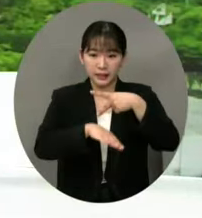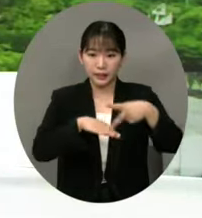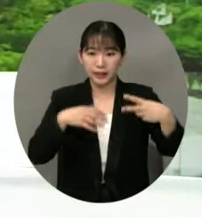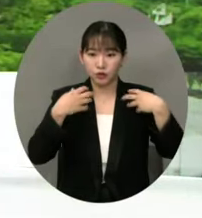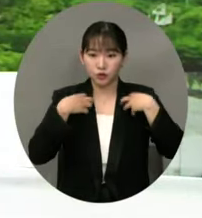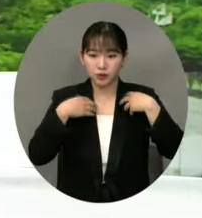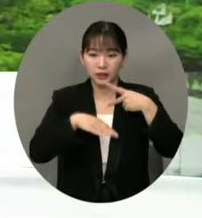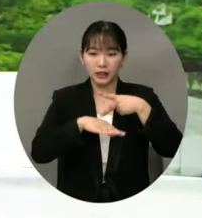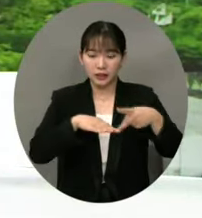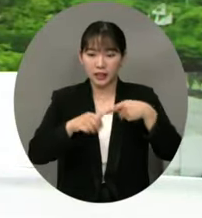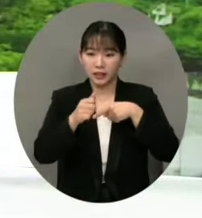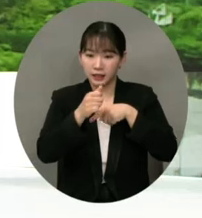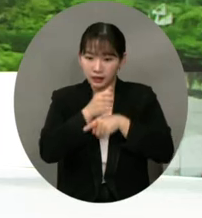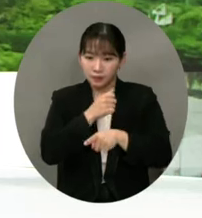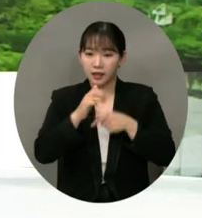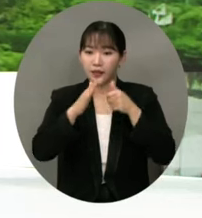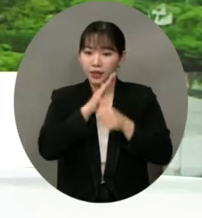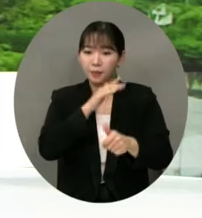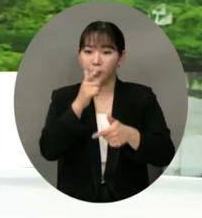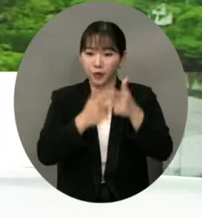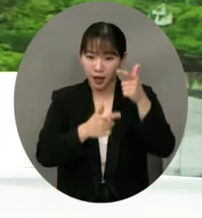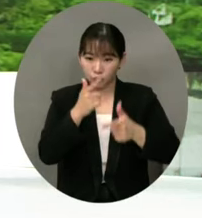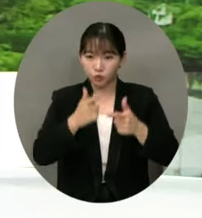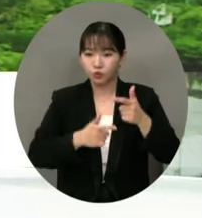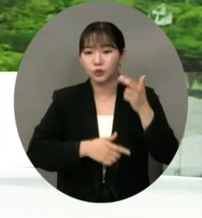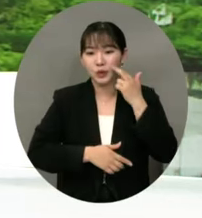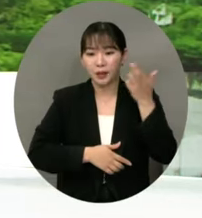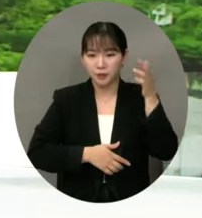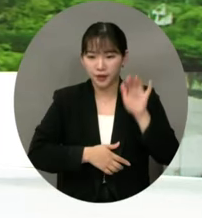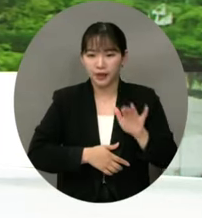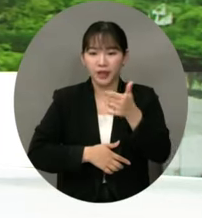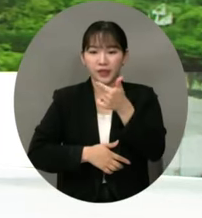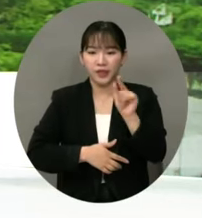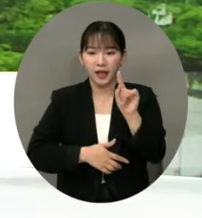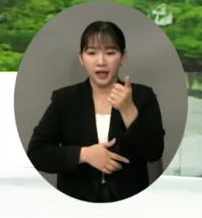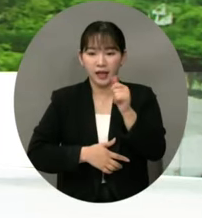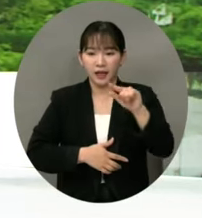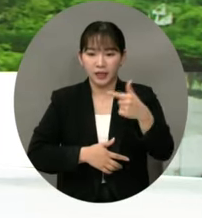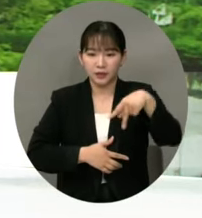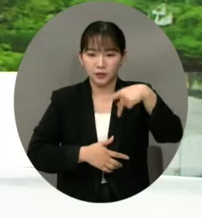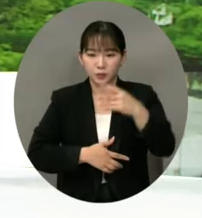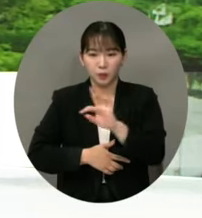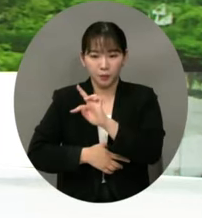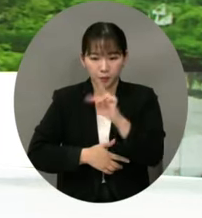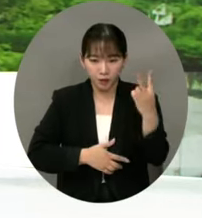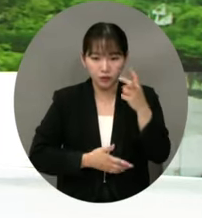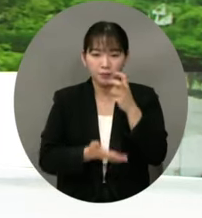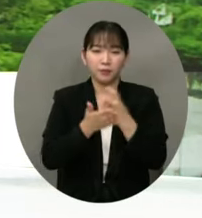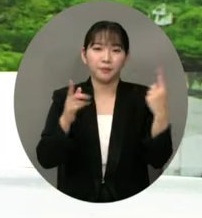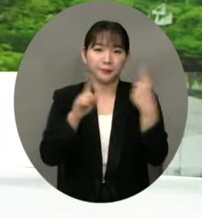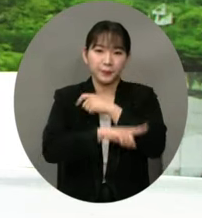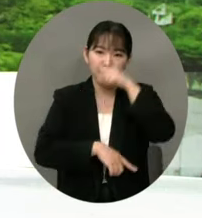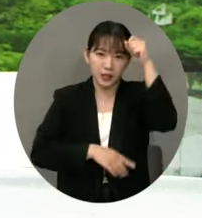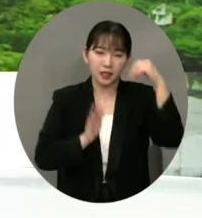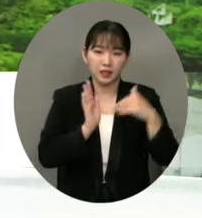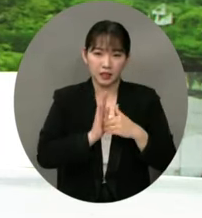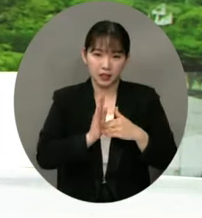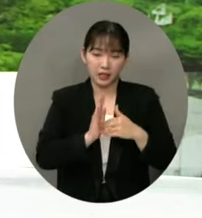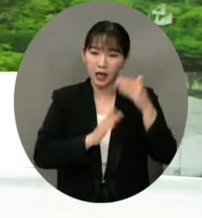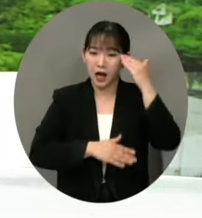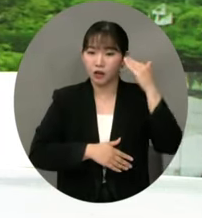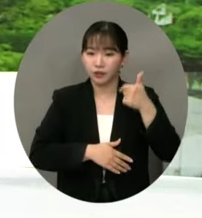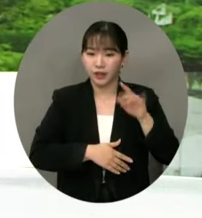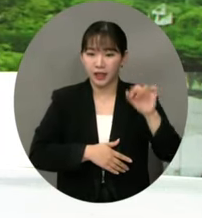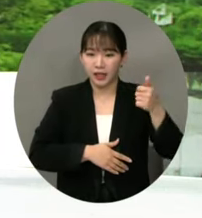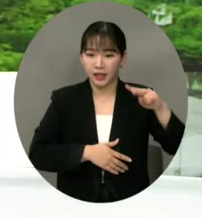신안군이 신안군을 상징하는 수목을 소나무에서 나한송으로 변경하는 조례안을 통과시켰습니다. 국내에서는 나한송